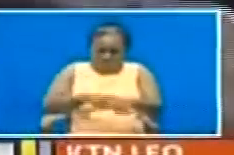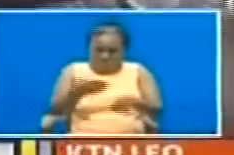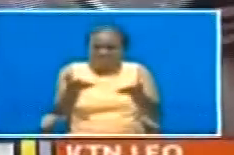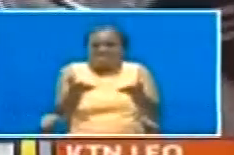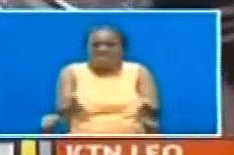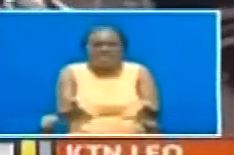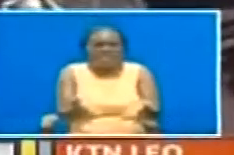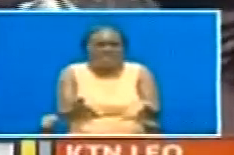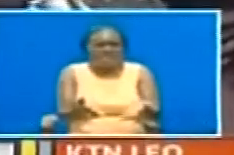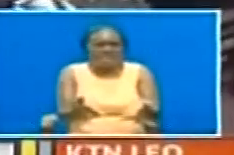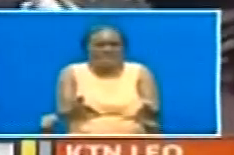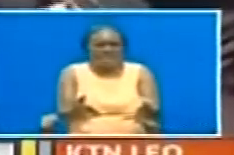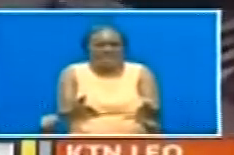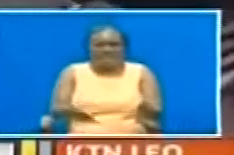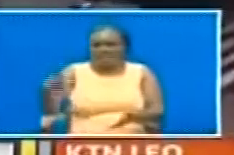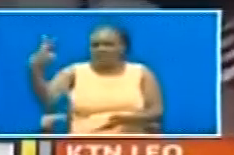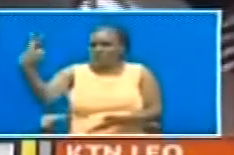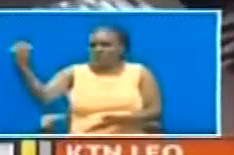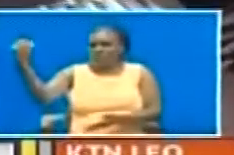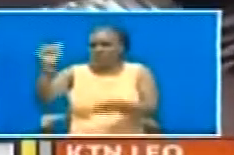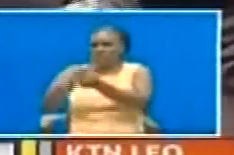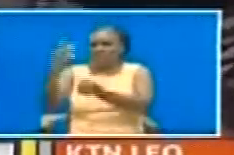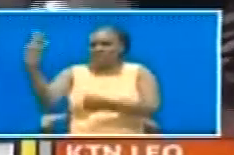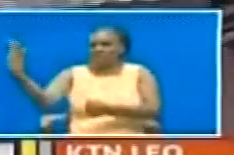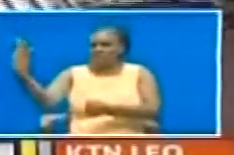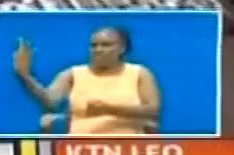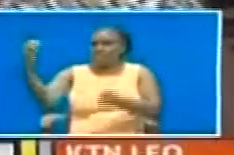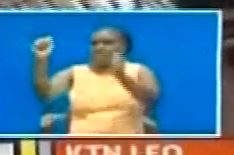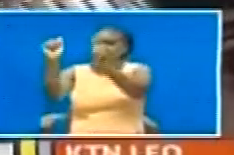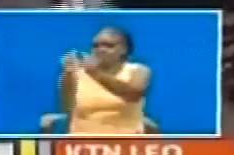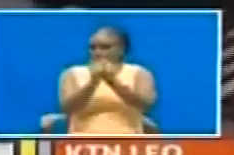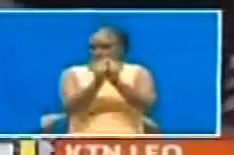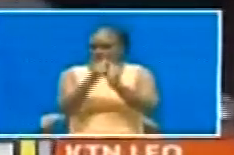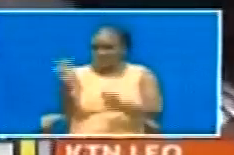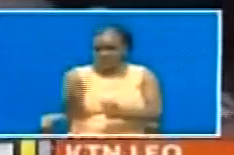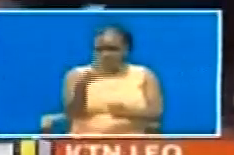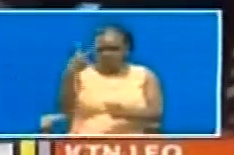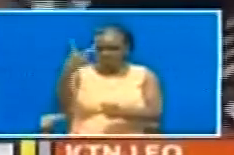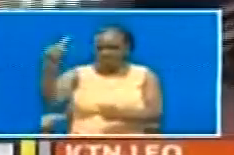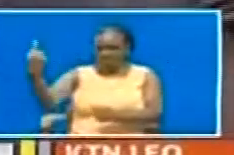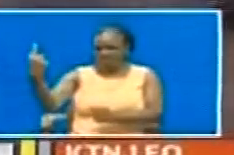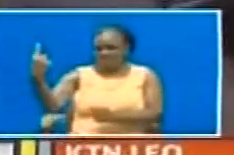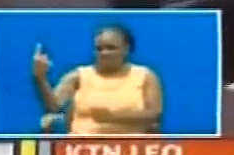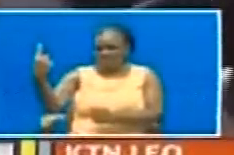wakati huo 213 mwezi wa 10 tarehe 21